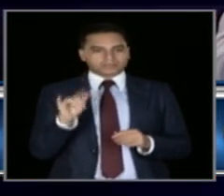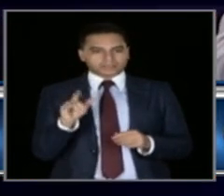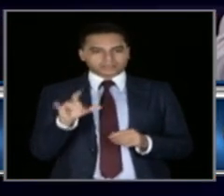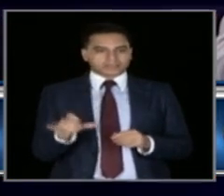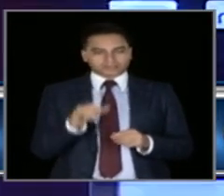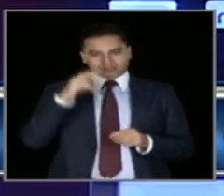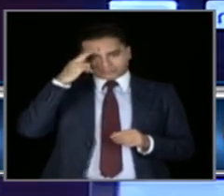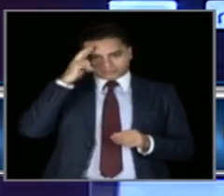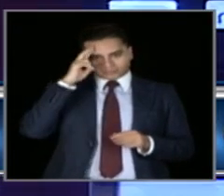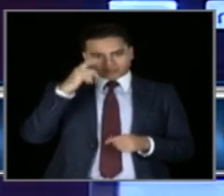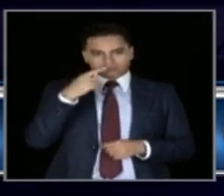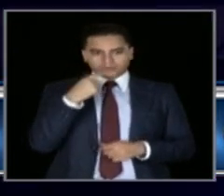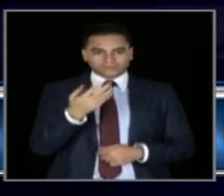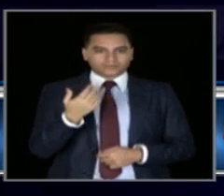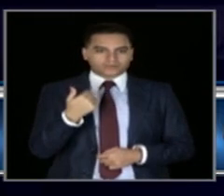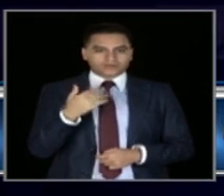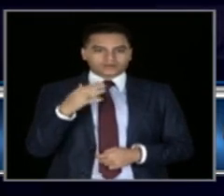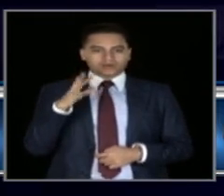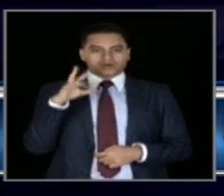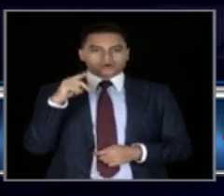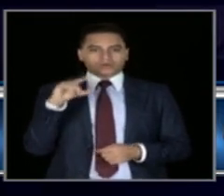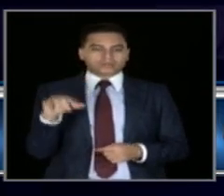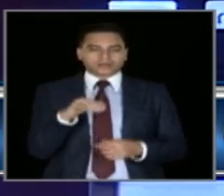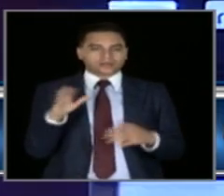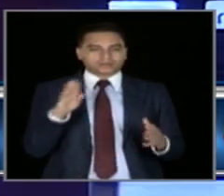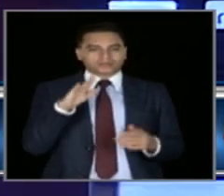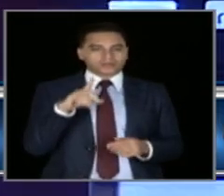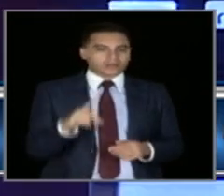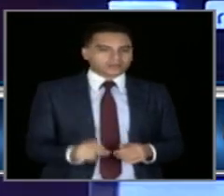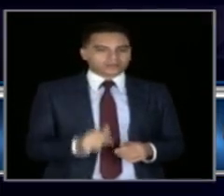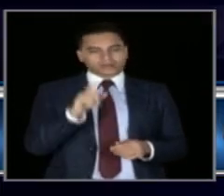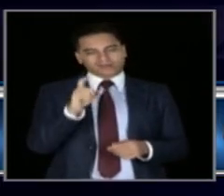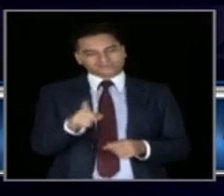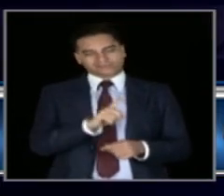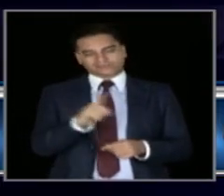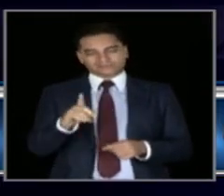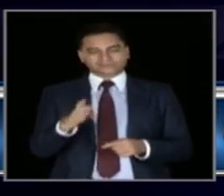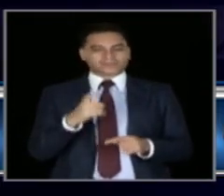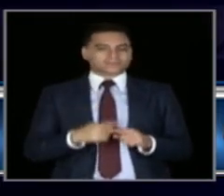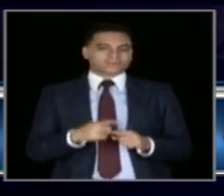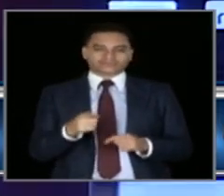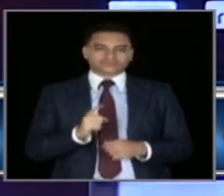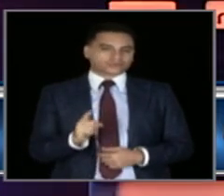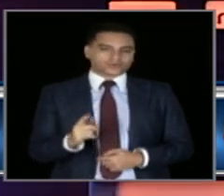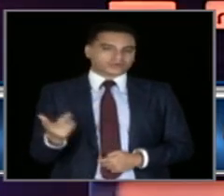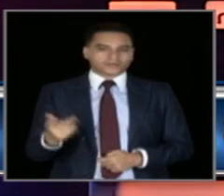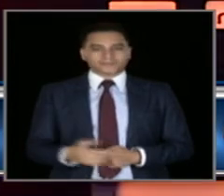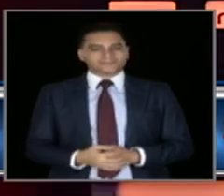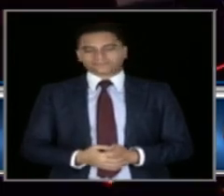أبانوب مين؟ هدى سلطان. لا يا أبانوب مش هدى سلطان. هارد لك يا أبانوب. إجابة